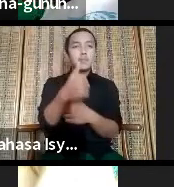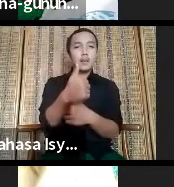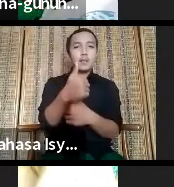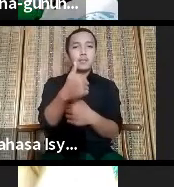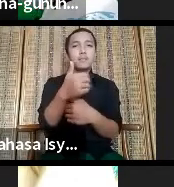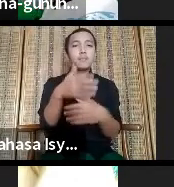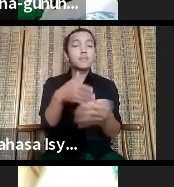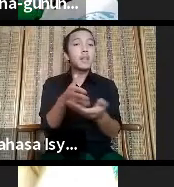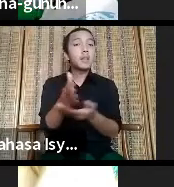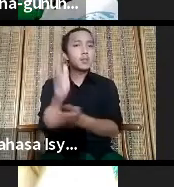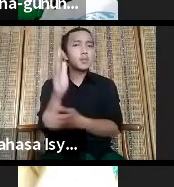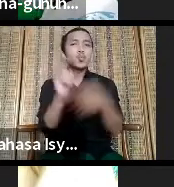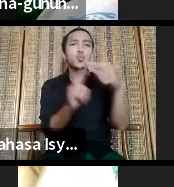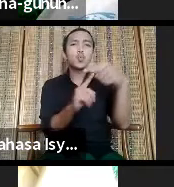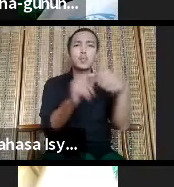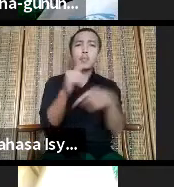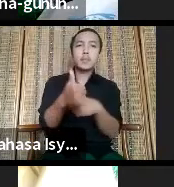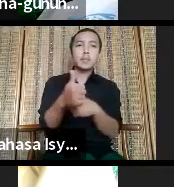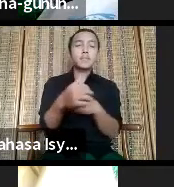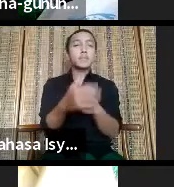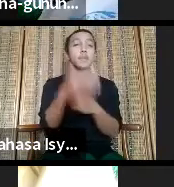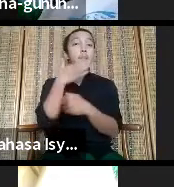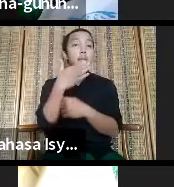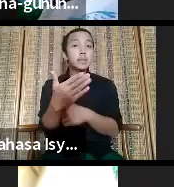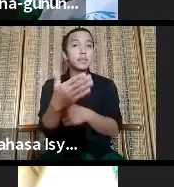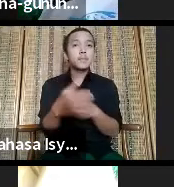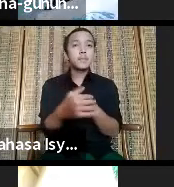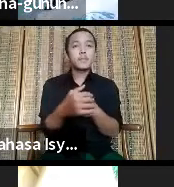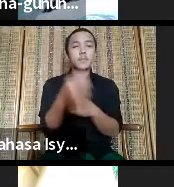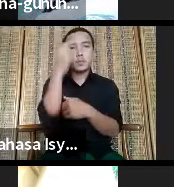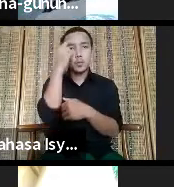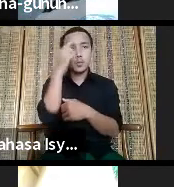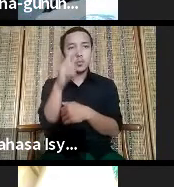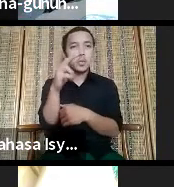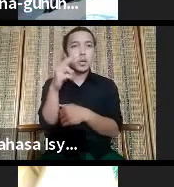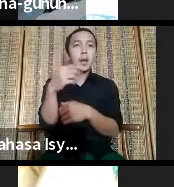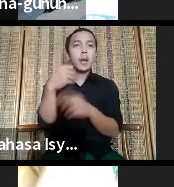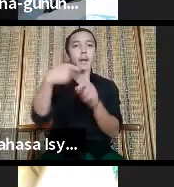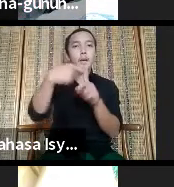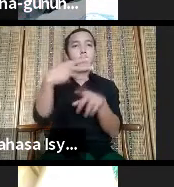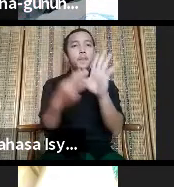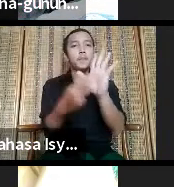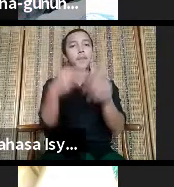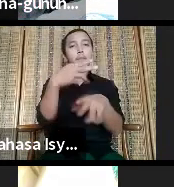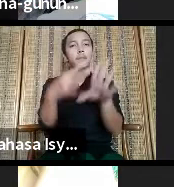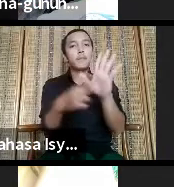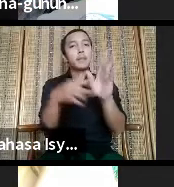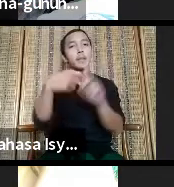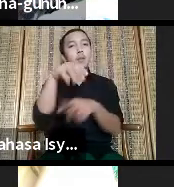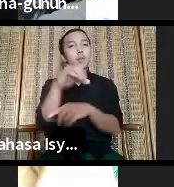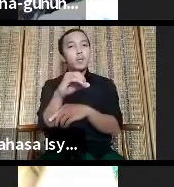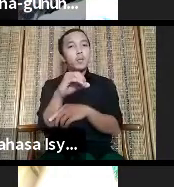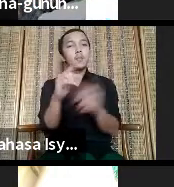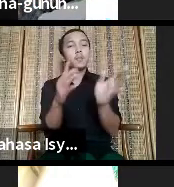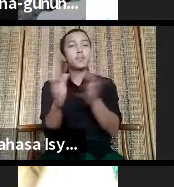juga mengucapkan terima kasih kepada Kemenko PMK dan jajaran pemerintah Indonesia yang telah